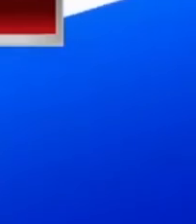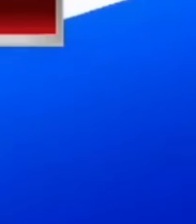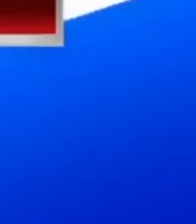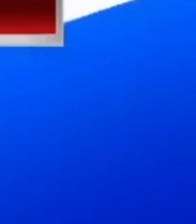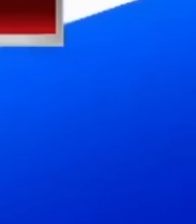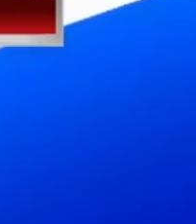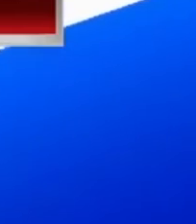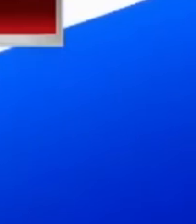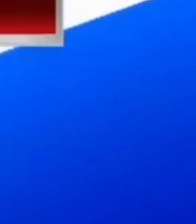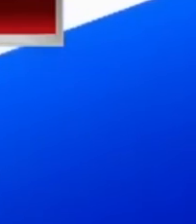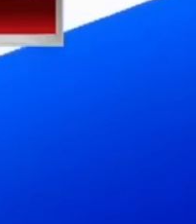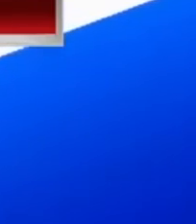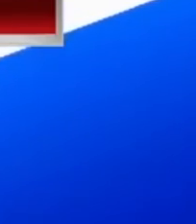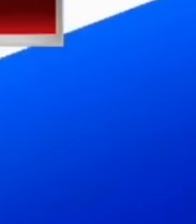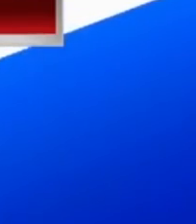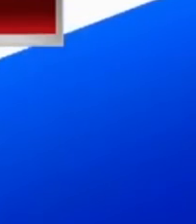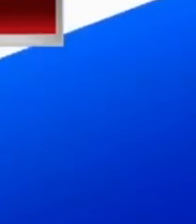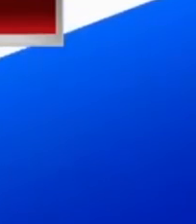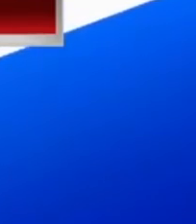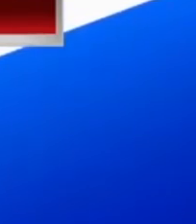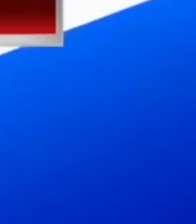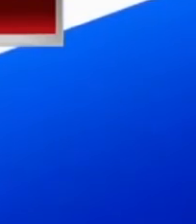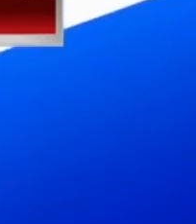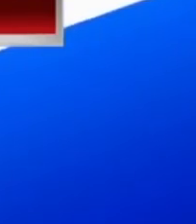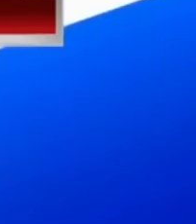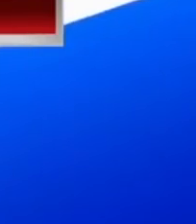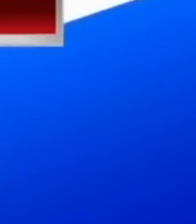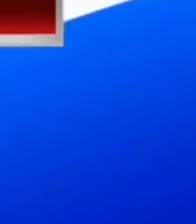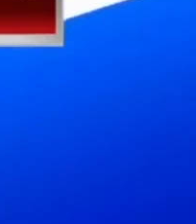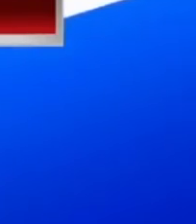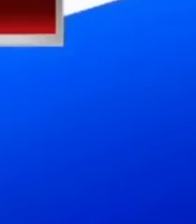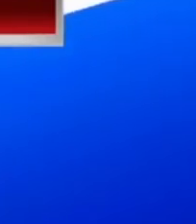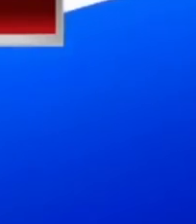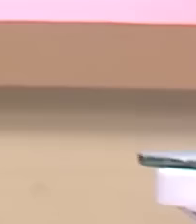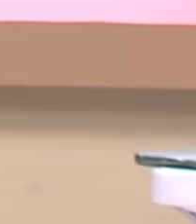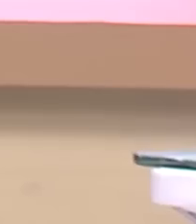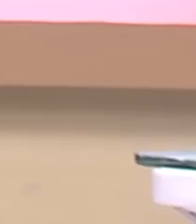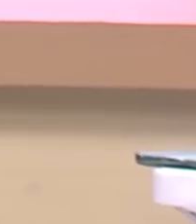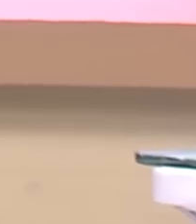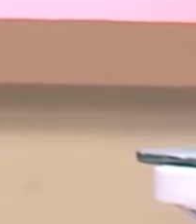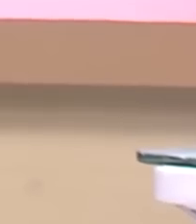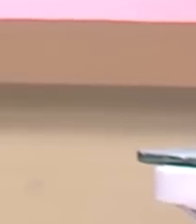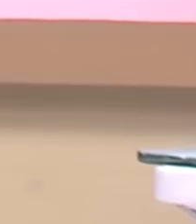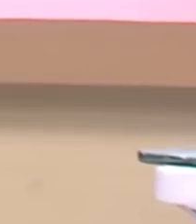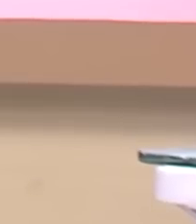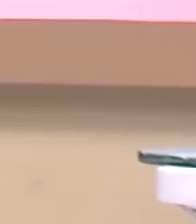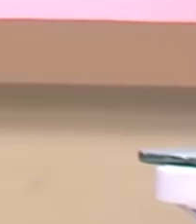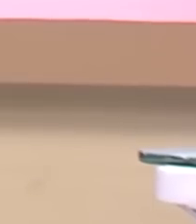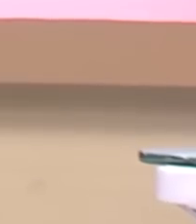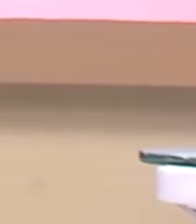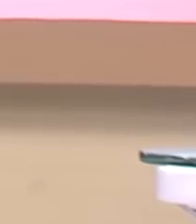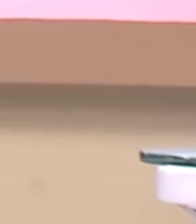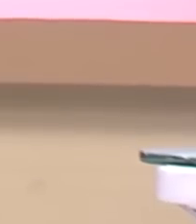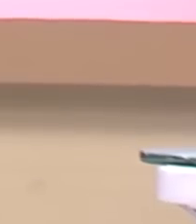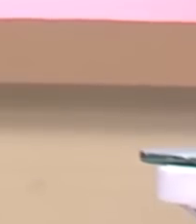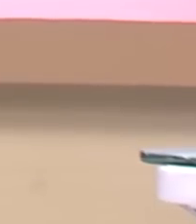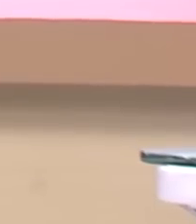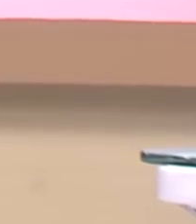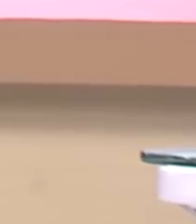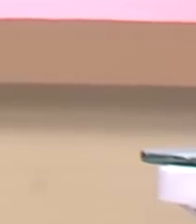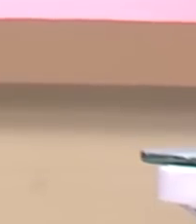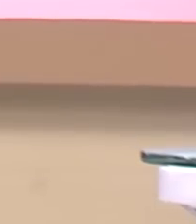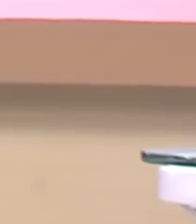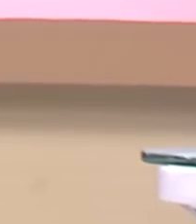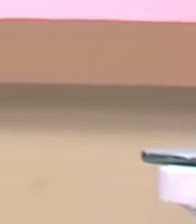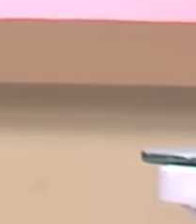At dahil hindi natutulog ang balita, nakatutok kami 24 oras. Magandang balita mga kapuso, kahit ano pa man ang